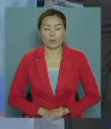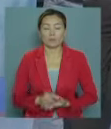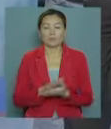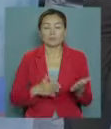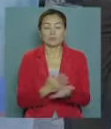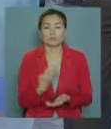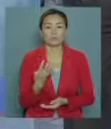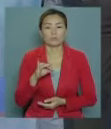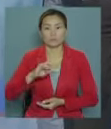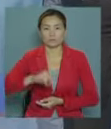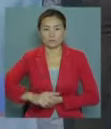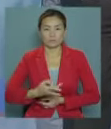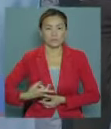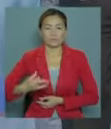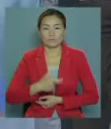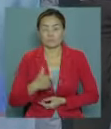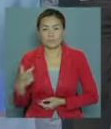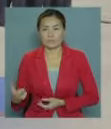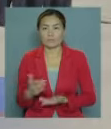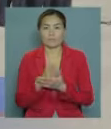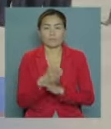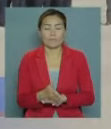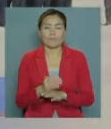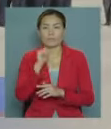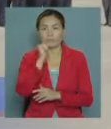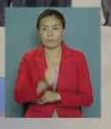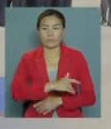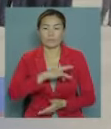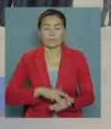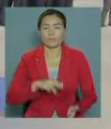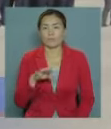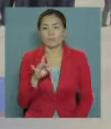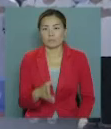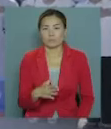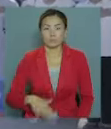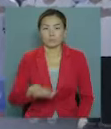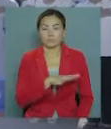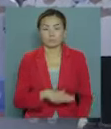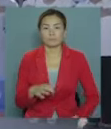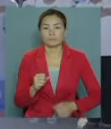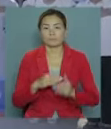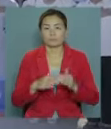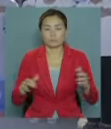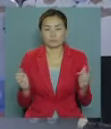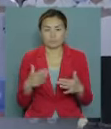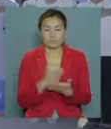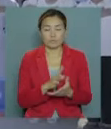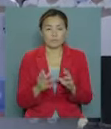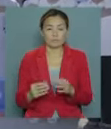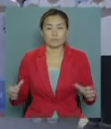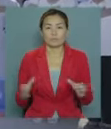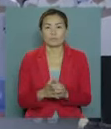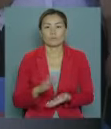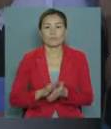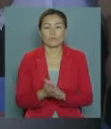қатар 4 маусым күні аудан тұрғындары мен қонақтары ертемен орталық саяжол алдындағы тутығыр алаңына жиналды. Салтанатты түрде